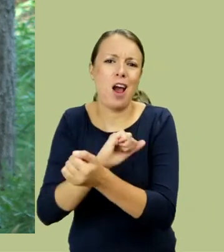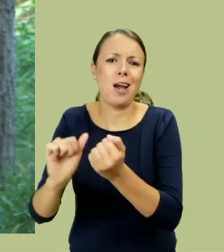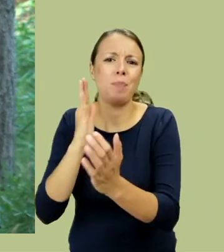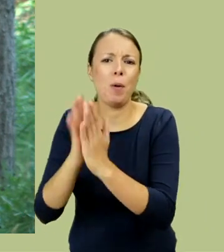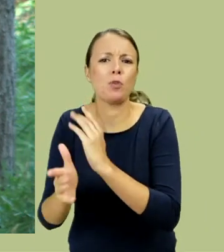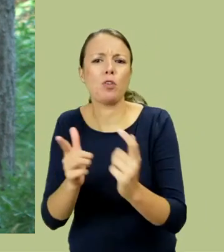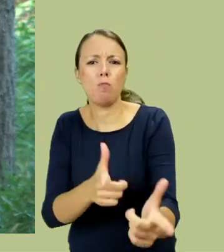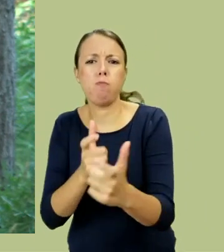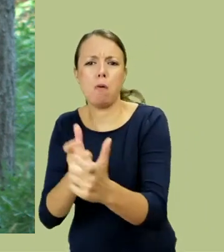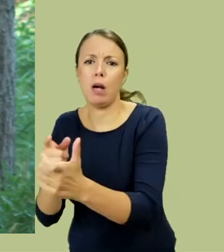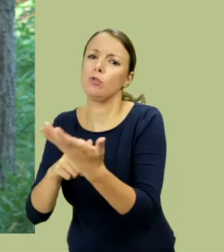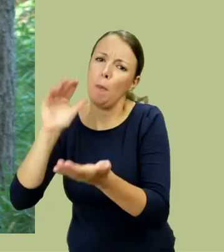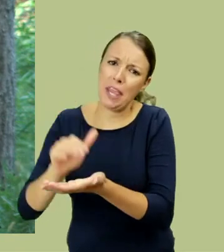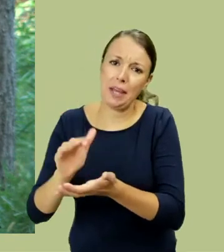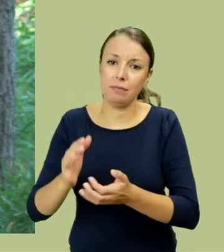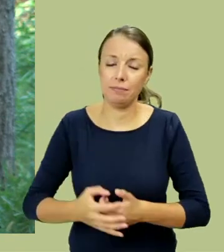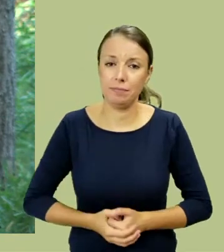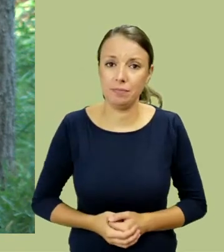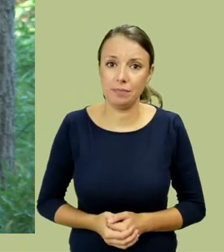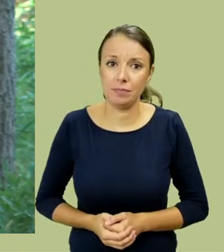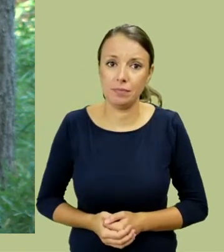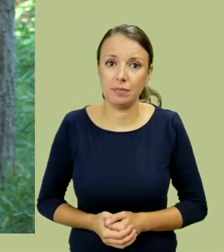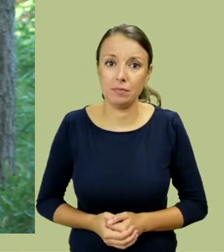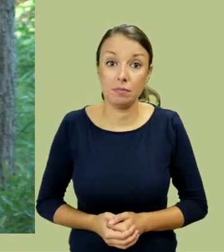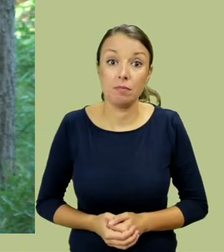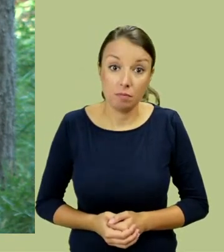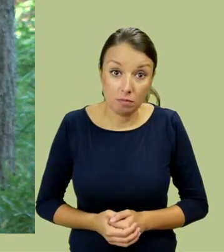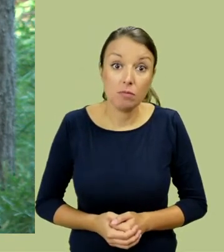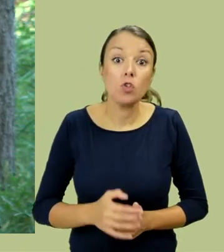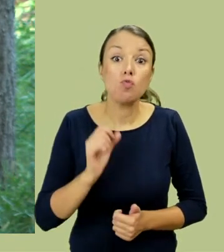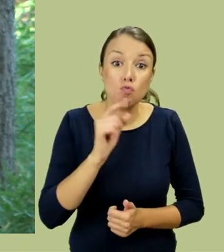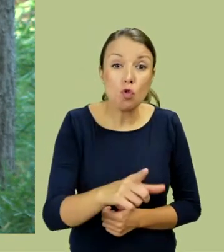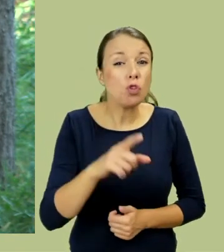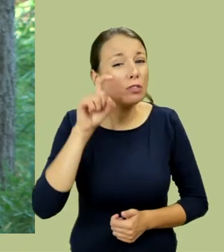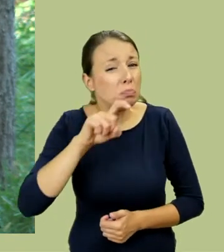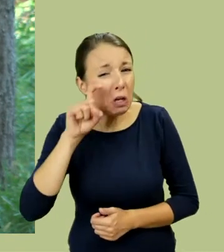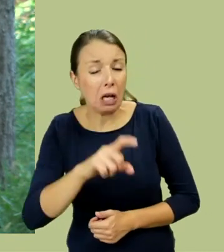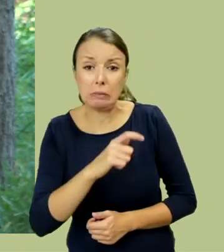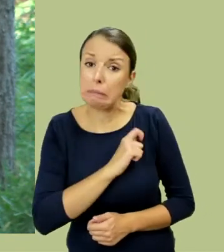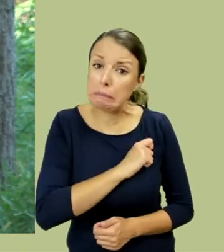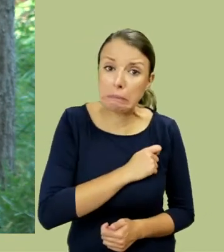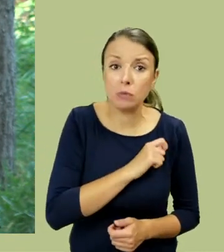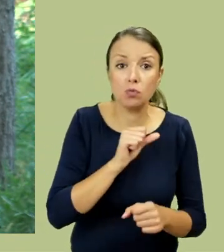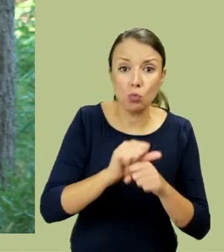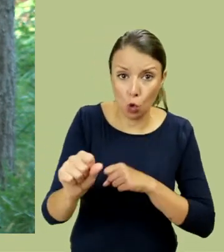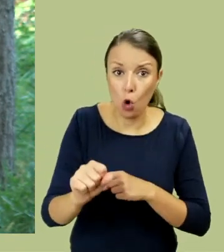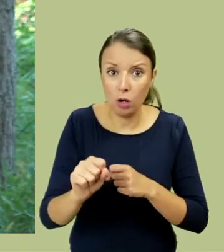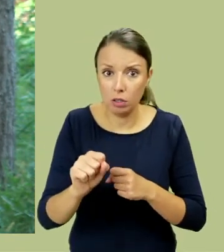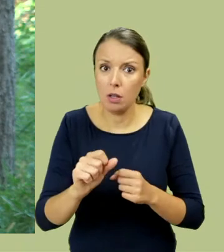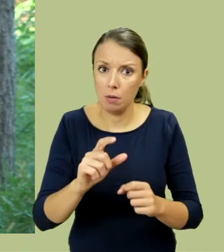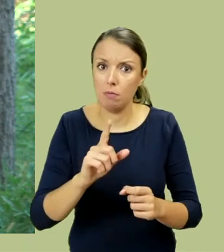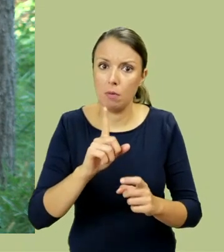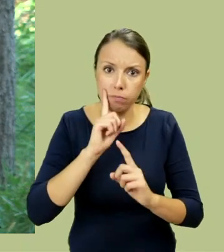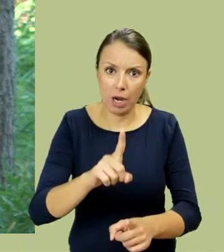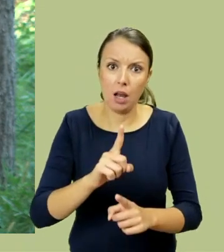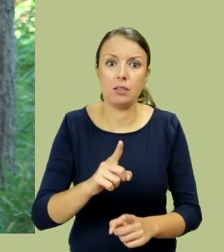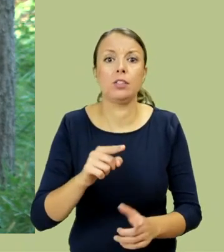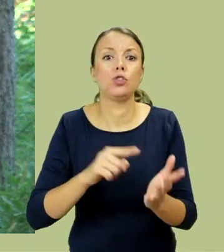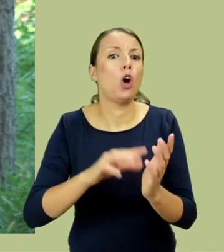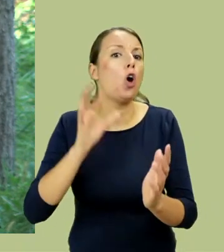później powiedział im, są wywiady, które to potwierdzają, że kobiety odegrały w czasie